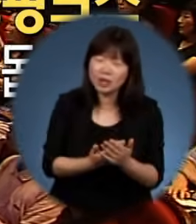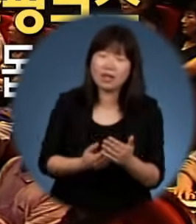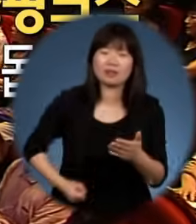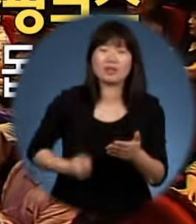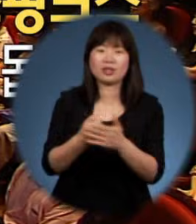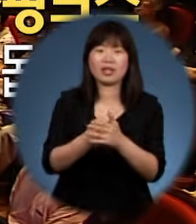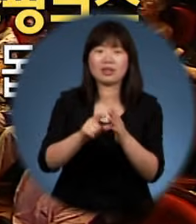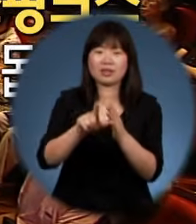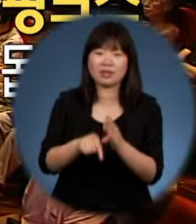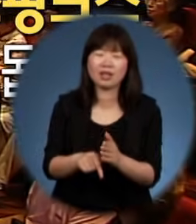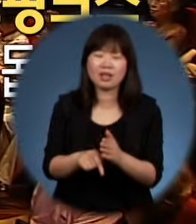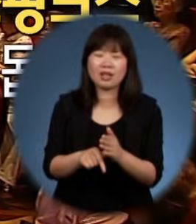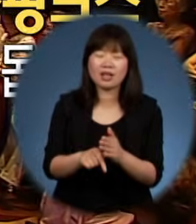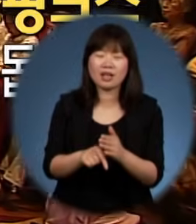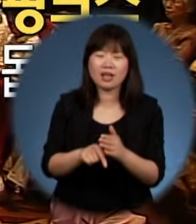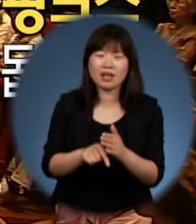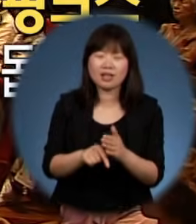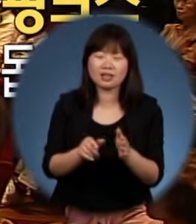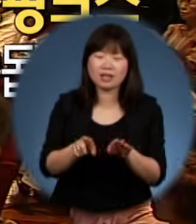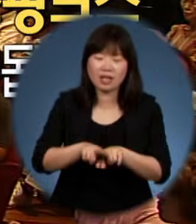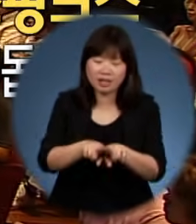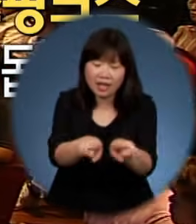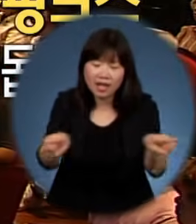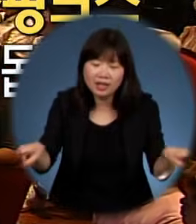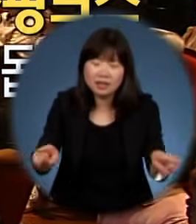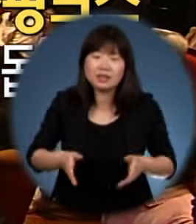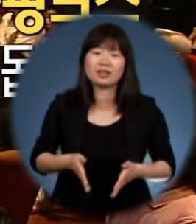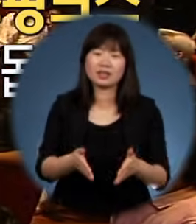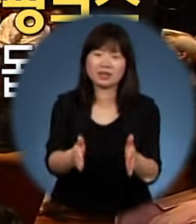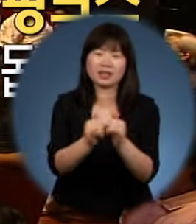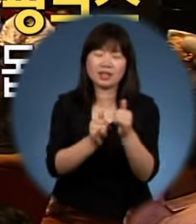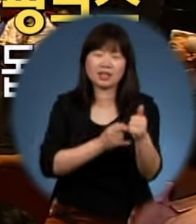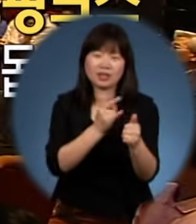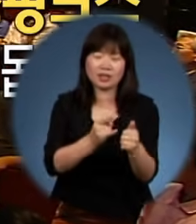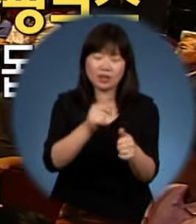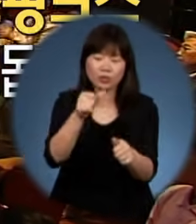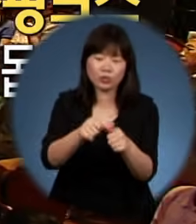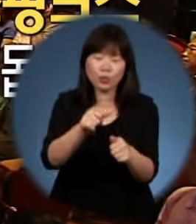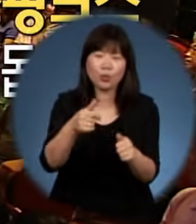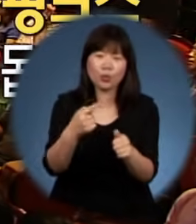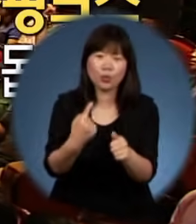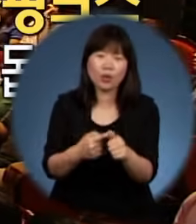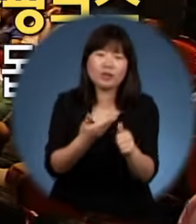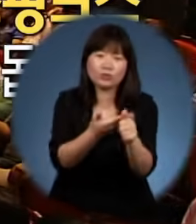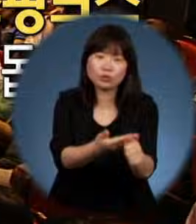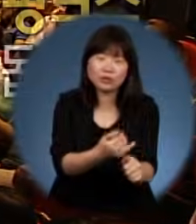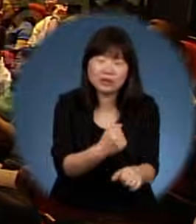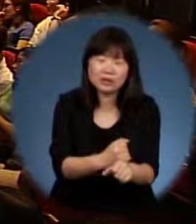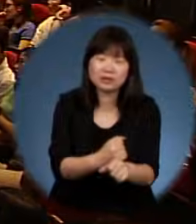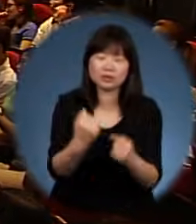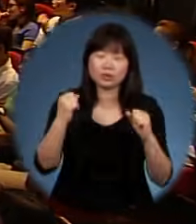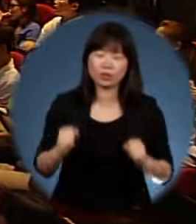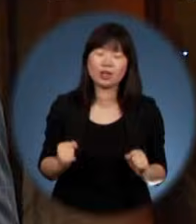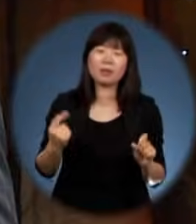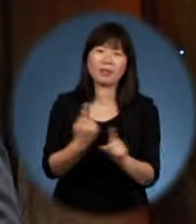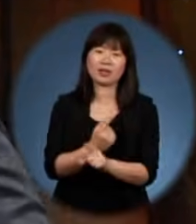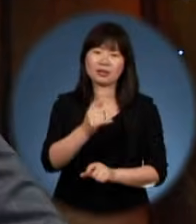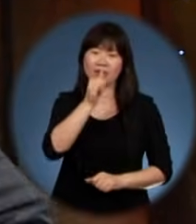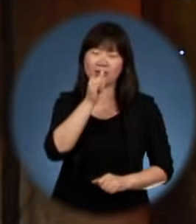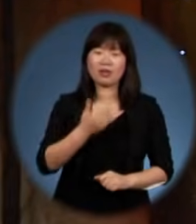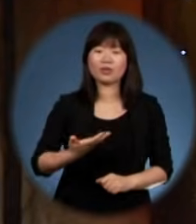결 달에 갈림길에서 인간에게 조언하는 그런 존재로 바뀌게 됩니다